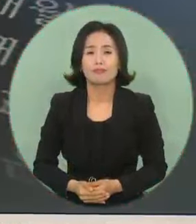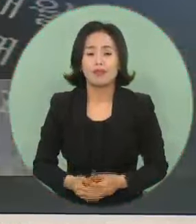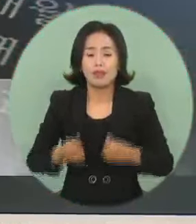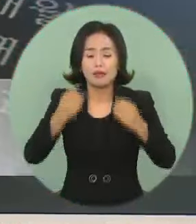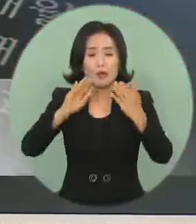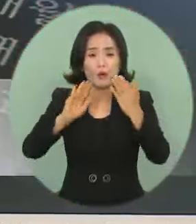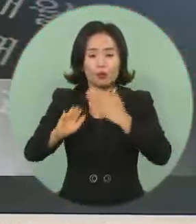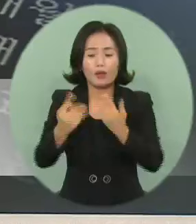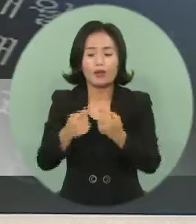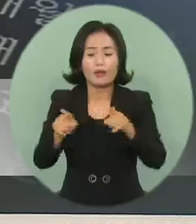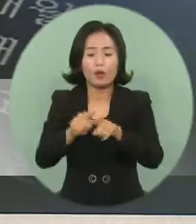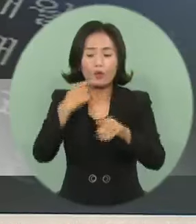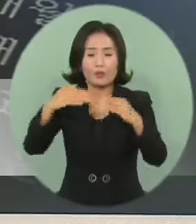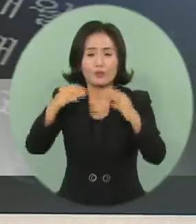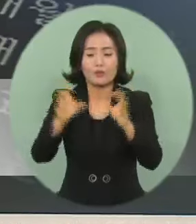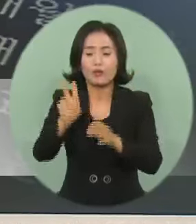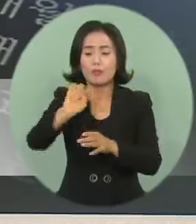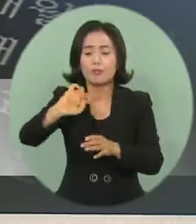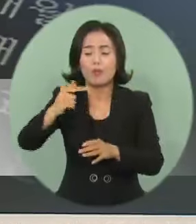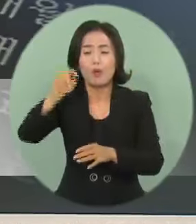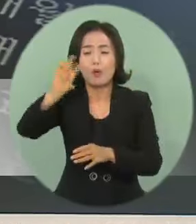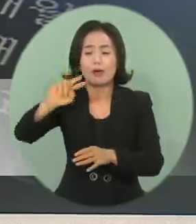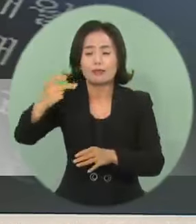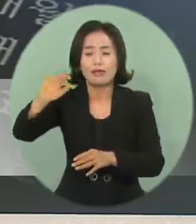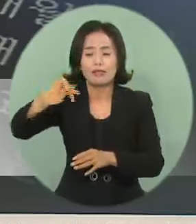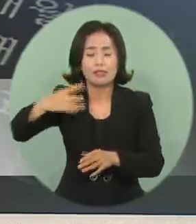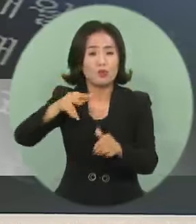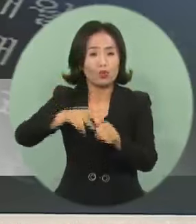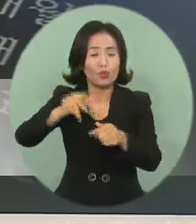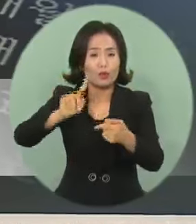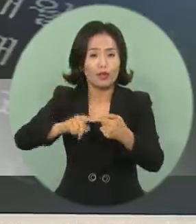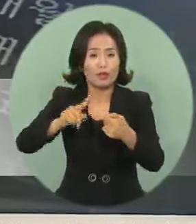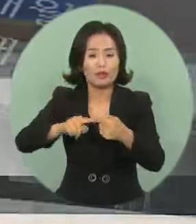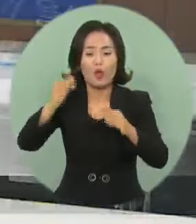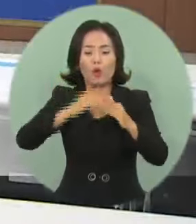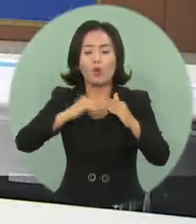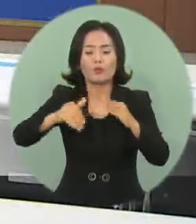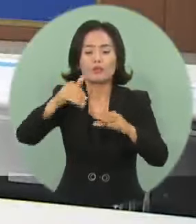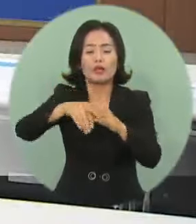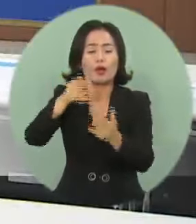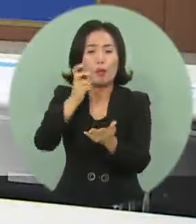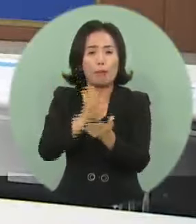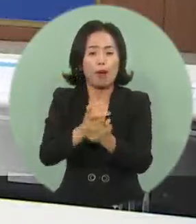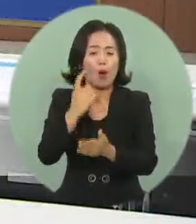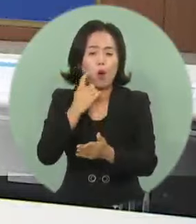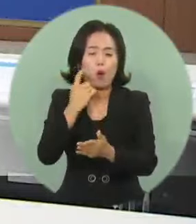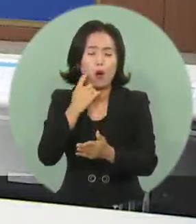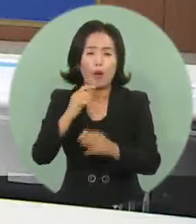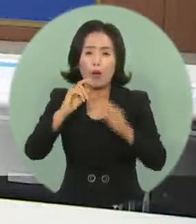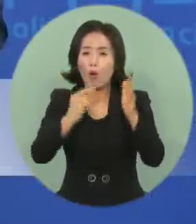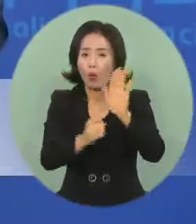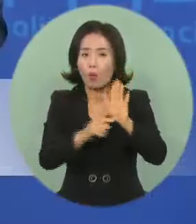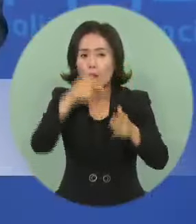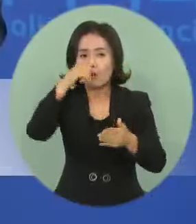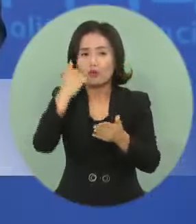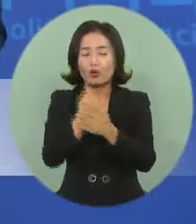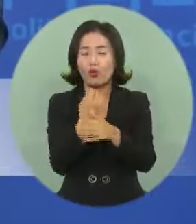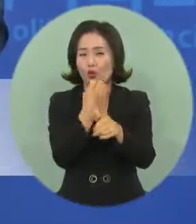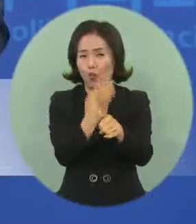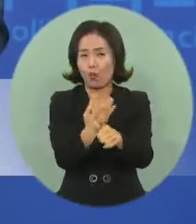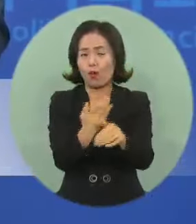새로운 미래가 더불어민주당 민형배 광주 광산을 후보를 공직선거법상 허위사실 공표죄로